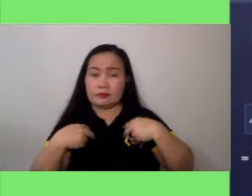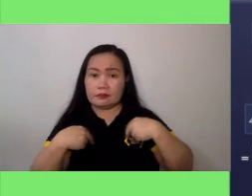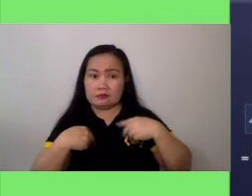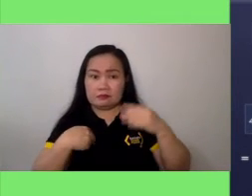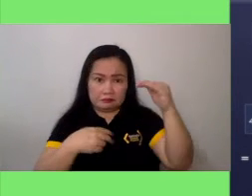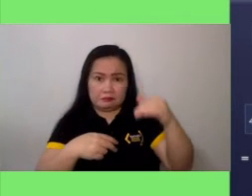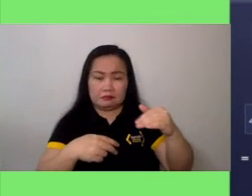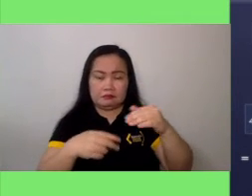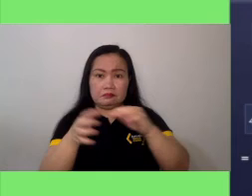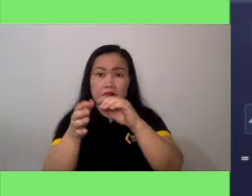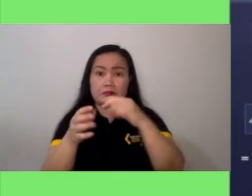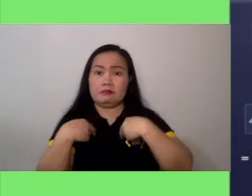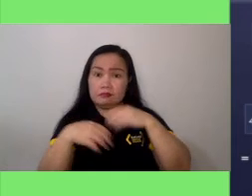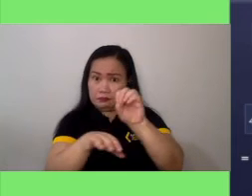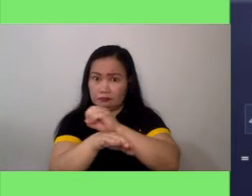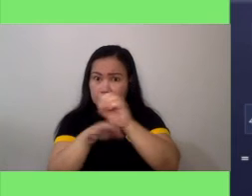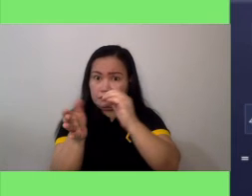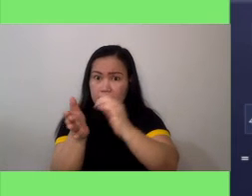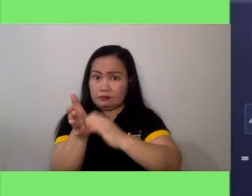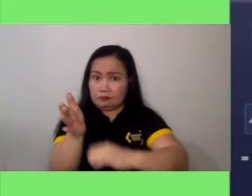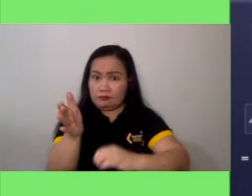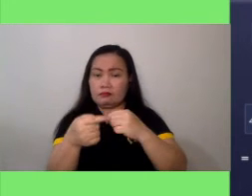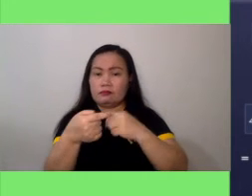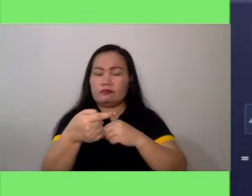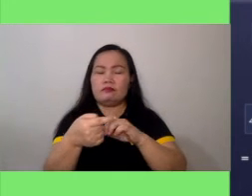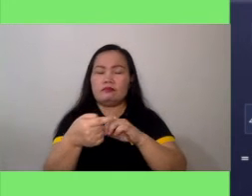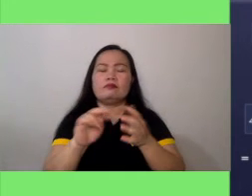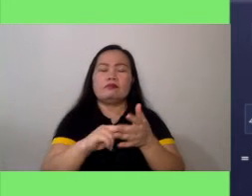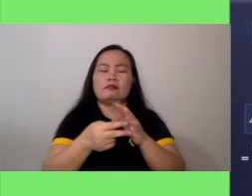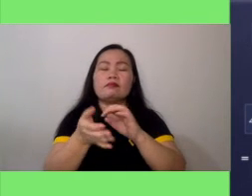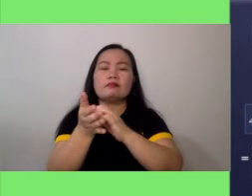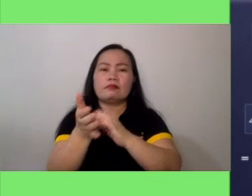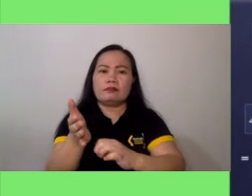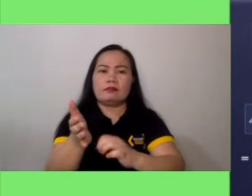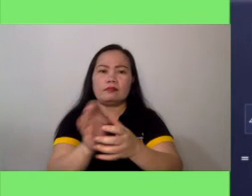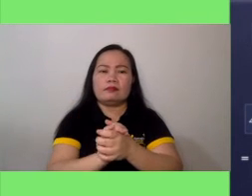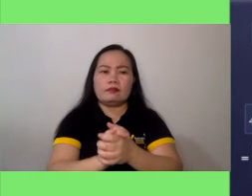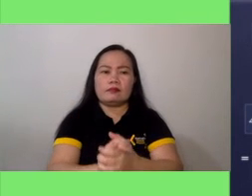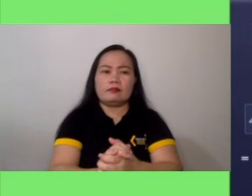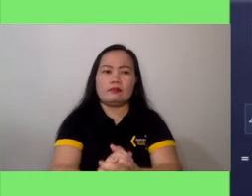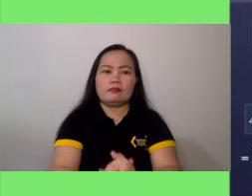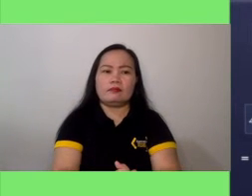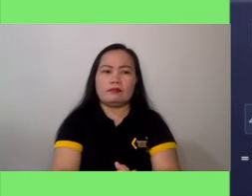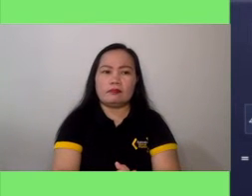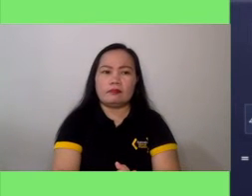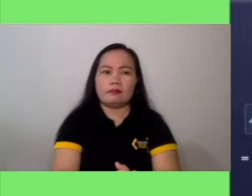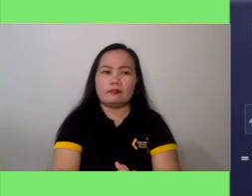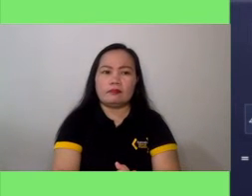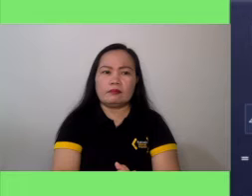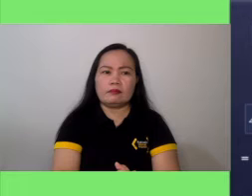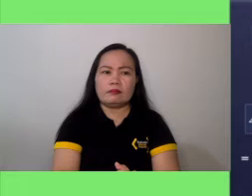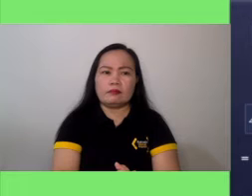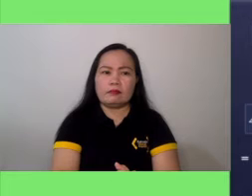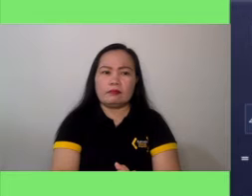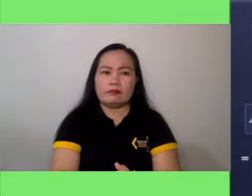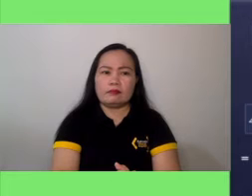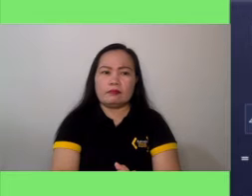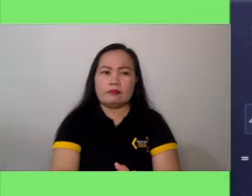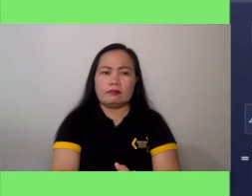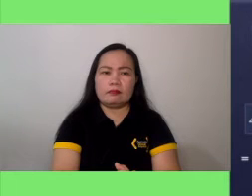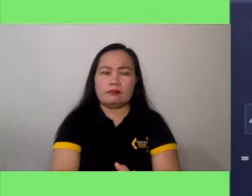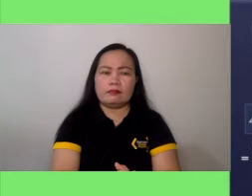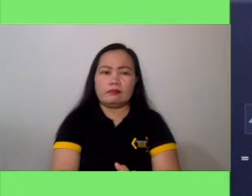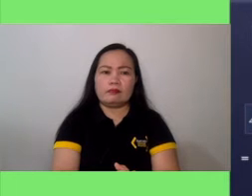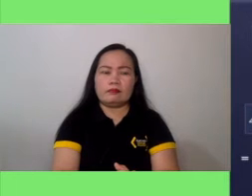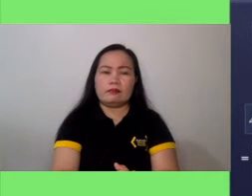Pero since ito, meron siyang operation, ibig sabihin subtraction ito. Okay, so 4 minus 2, pag walang operation between